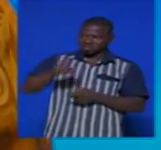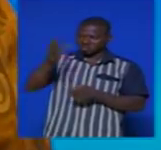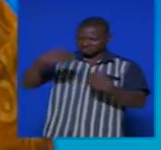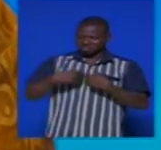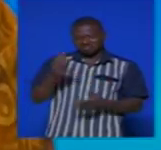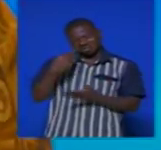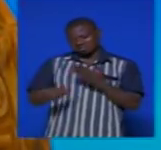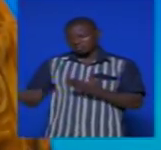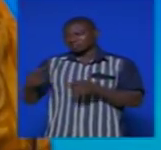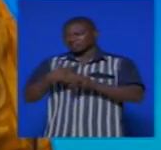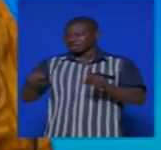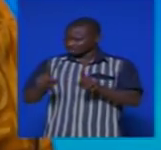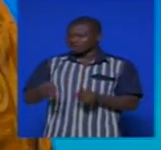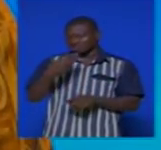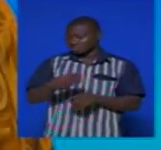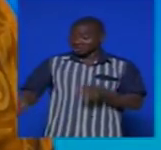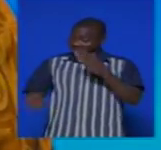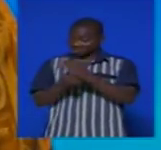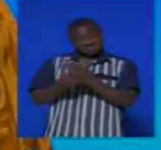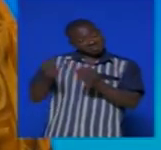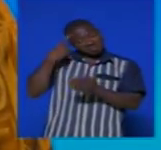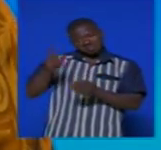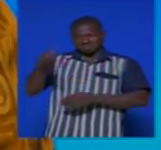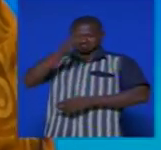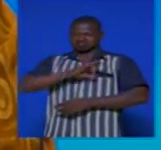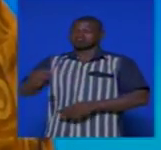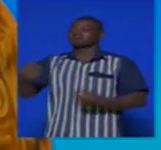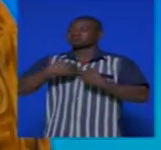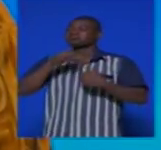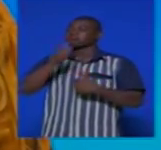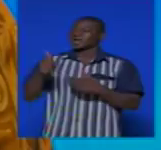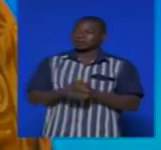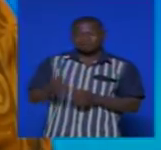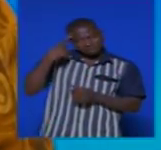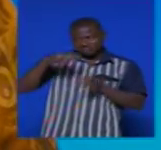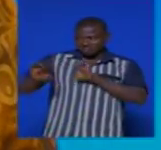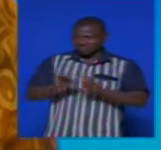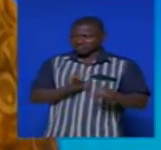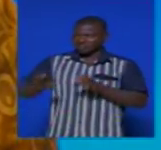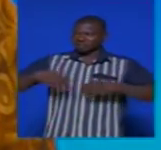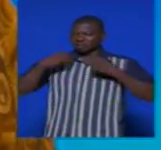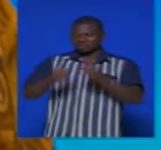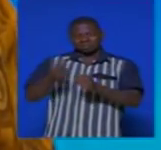les moyens économiques pour le bénéficier. D'où donc il faut faire des efforts pour pouvoir donc faire